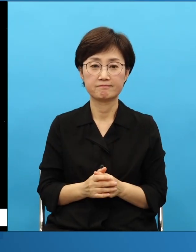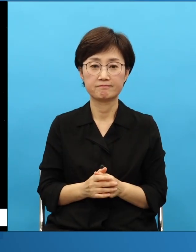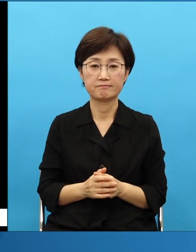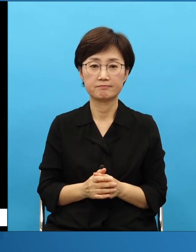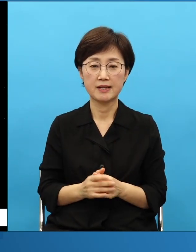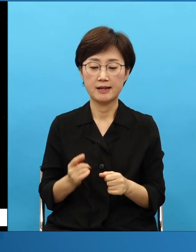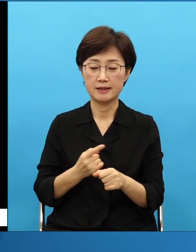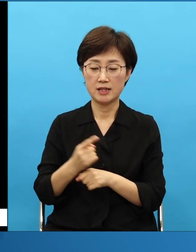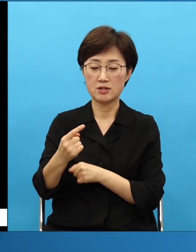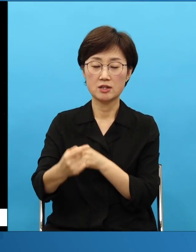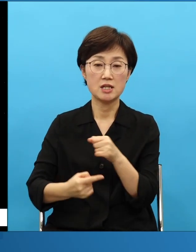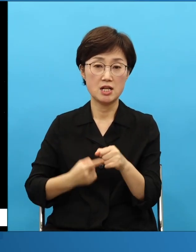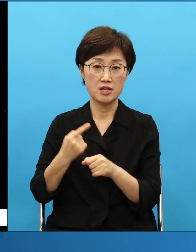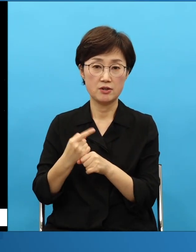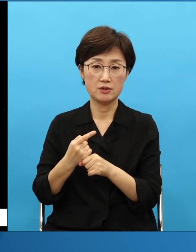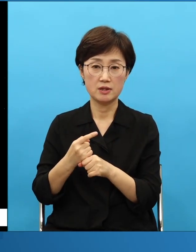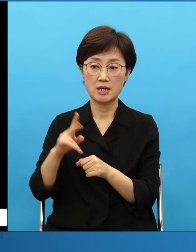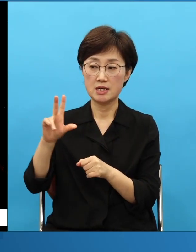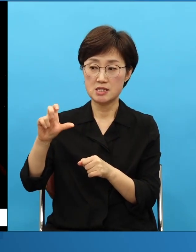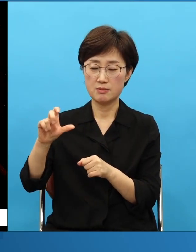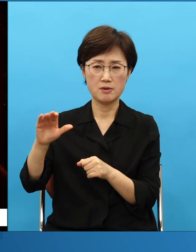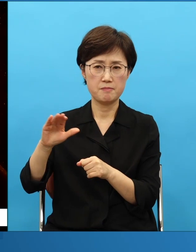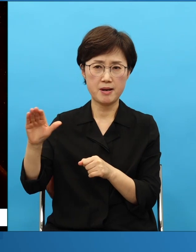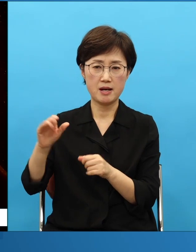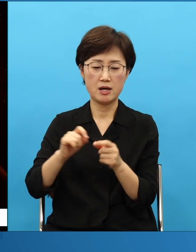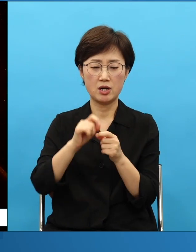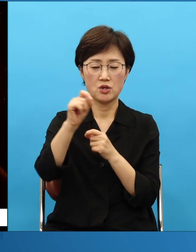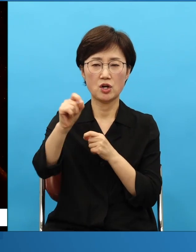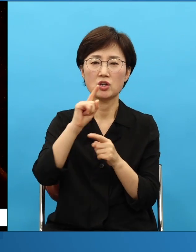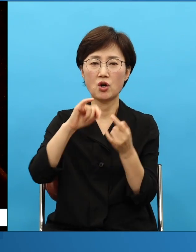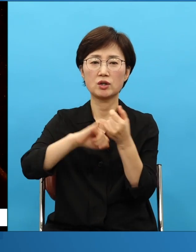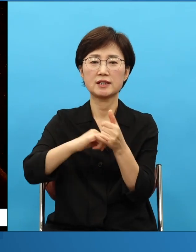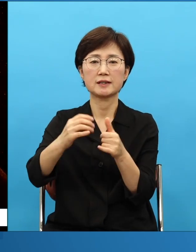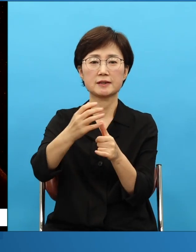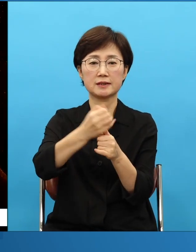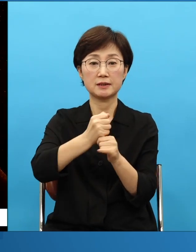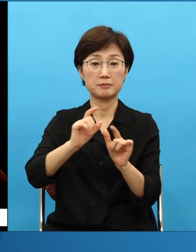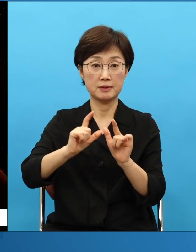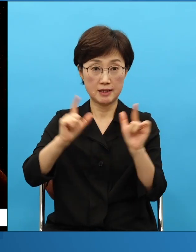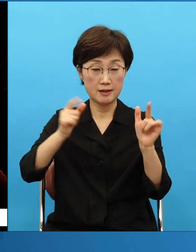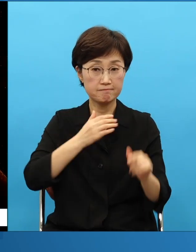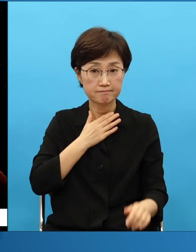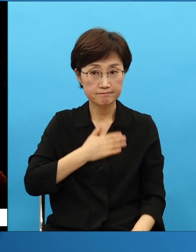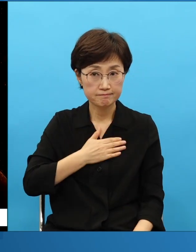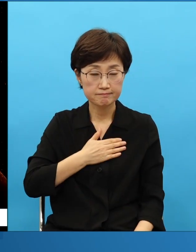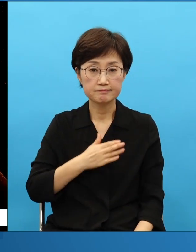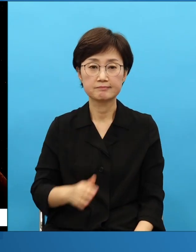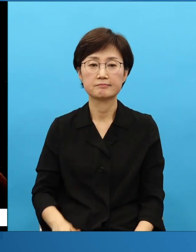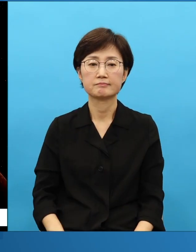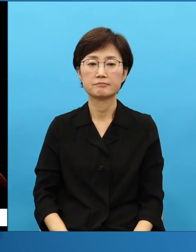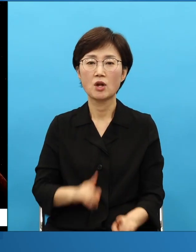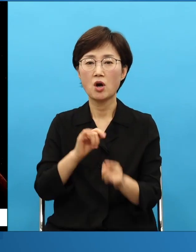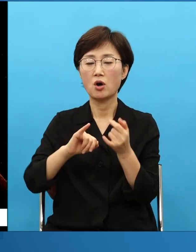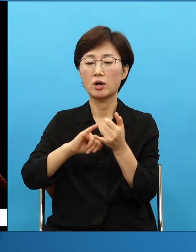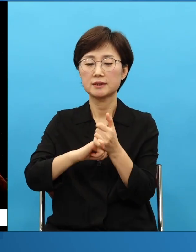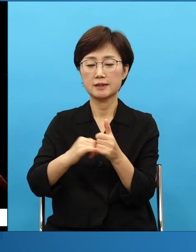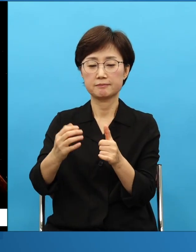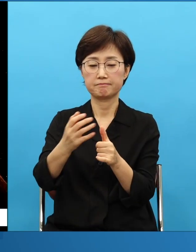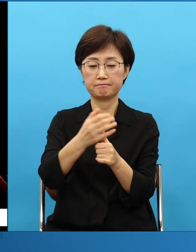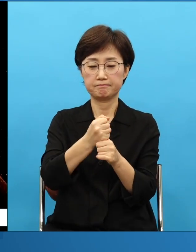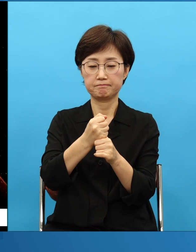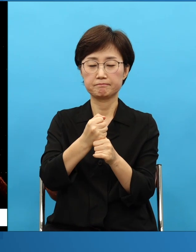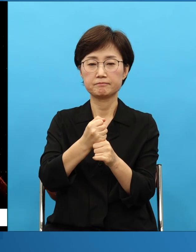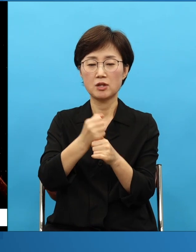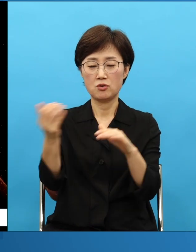2024년 새해에는 25응답을 넘어 영원의 언약이 성취되는 해라는 건 알고 있지? 언약 성취를 향한